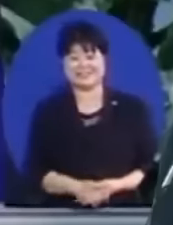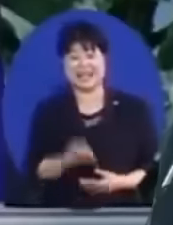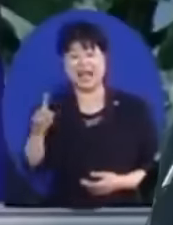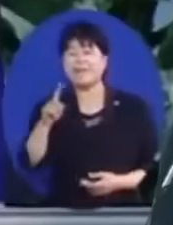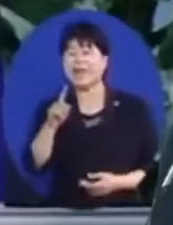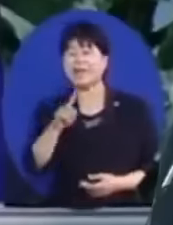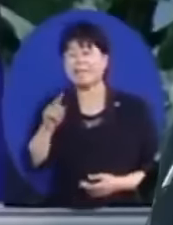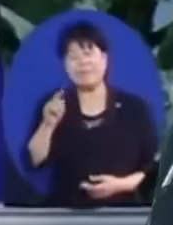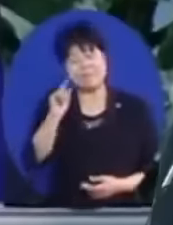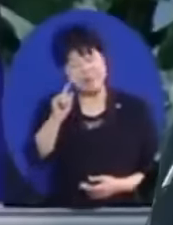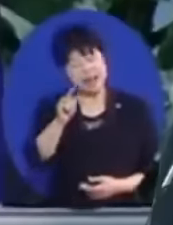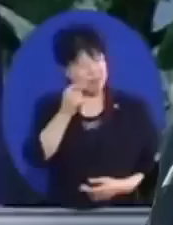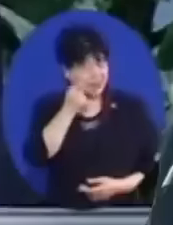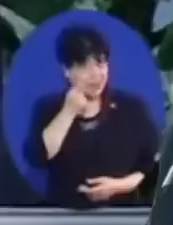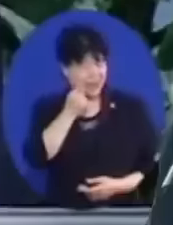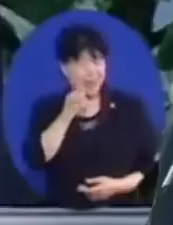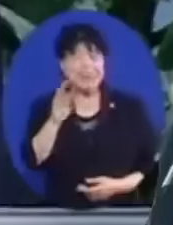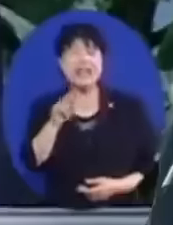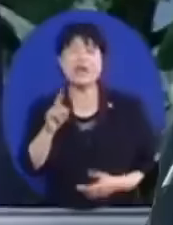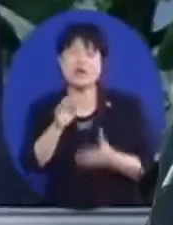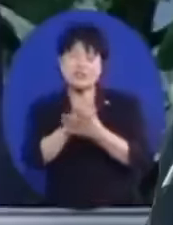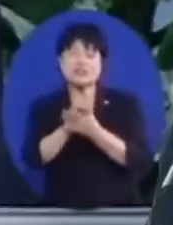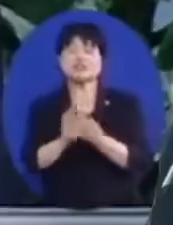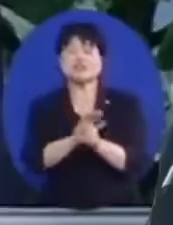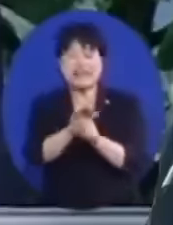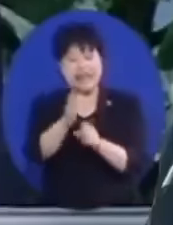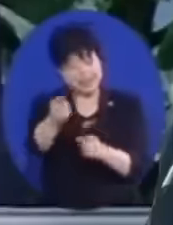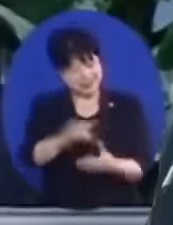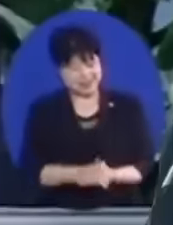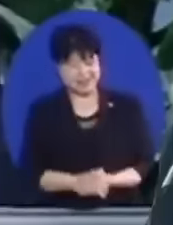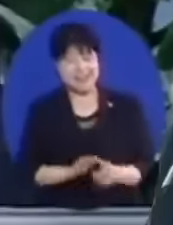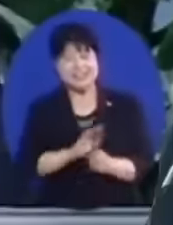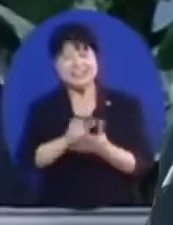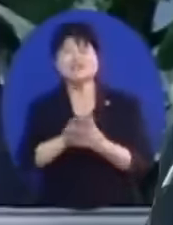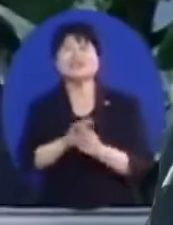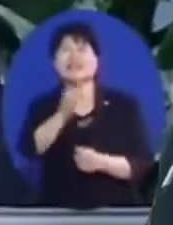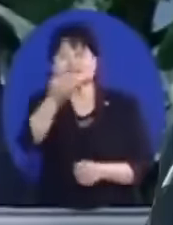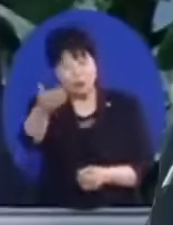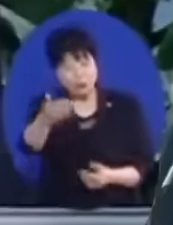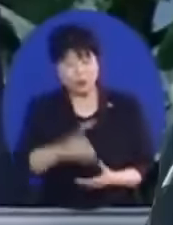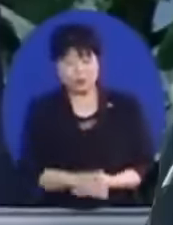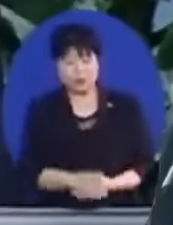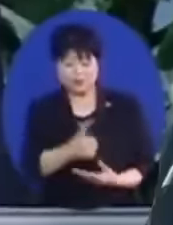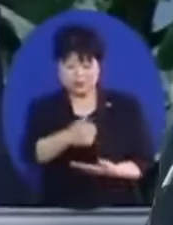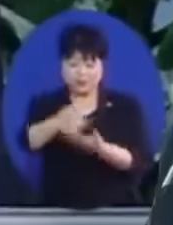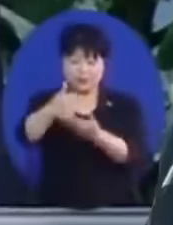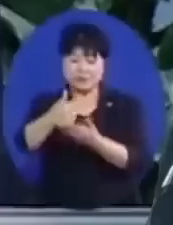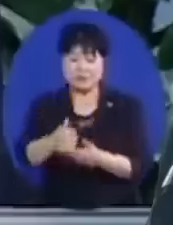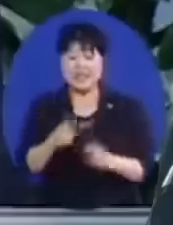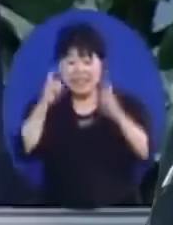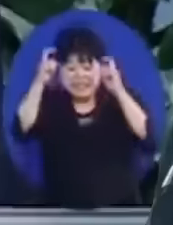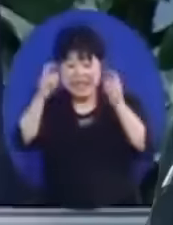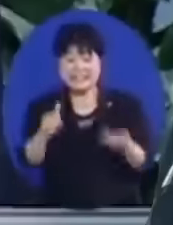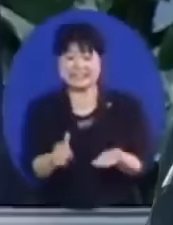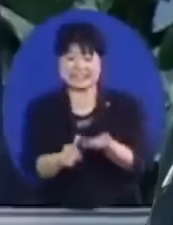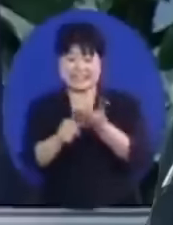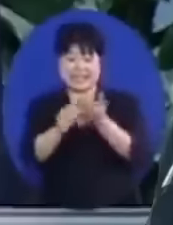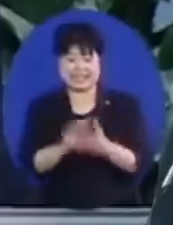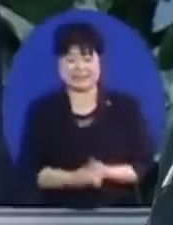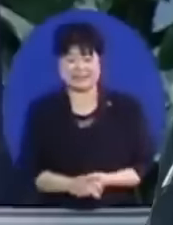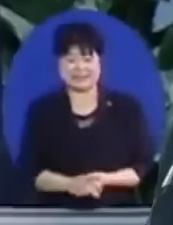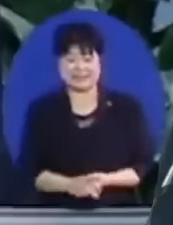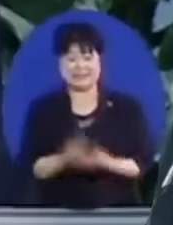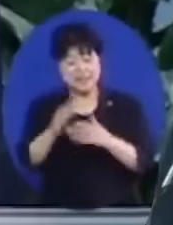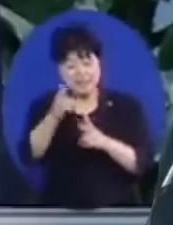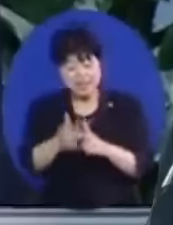아가페 한다고 말을 못합니다. 무조건 사랑은 못하고 그저 친구로 사랑합니다. 그러니 주님이 내 양을 치라. 그 다음 잠시